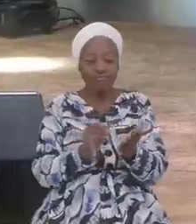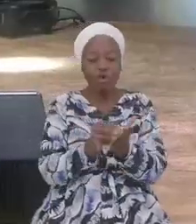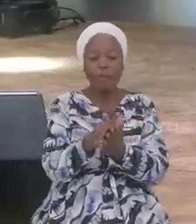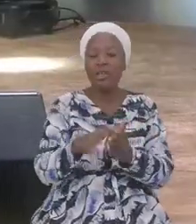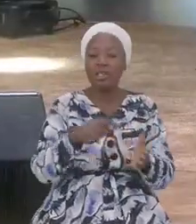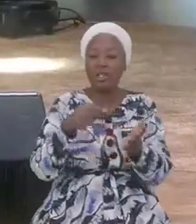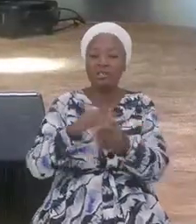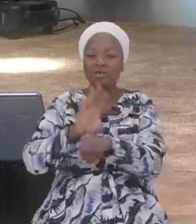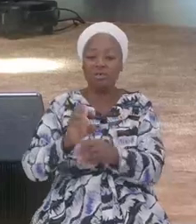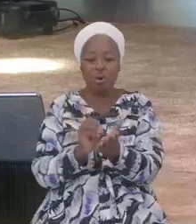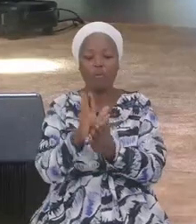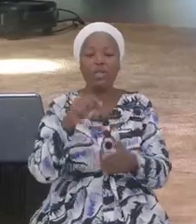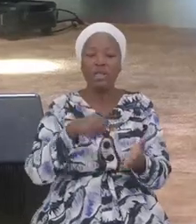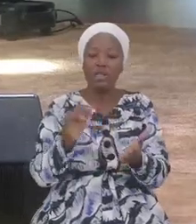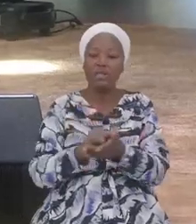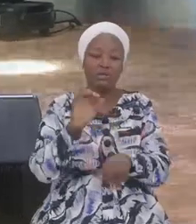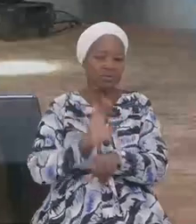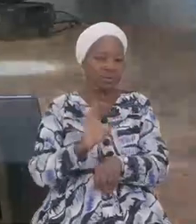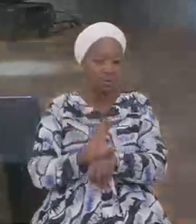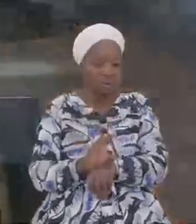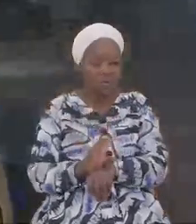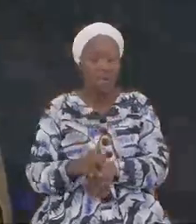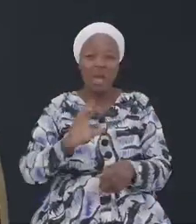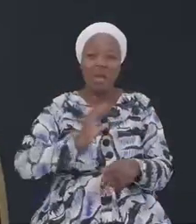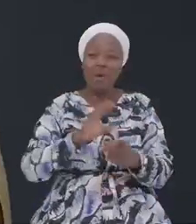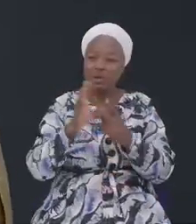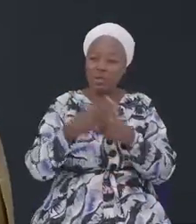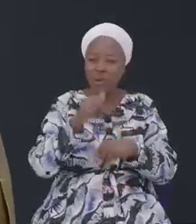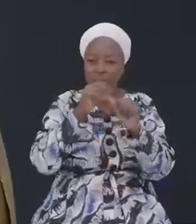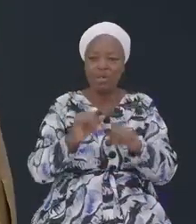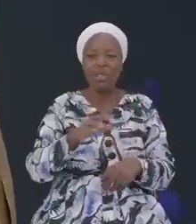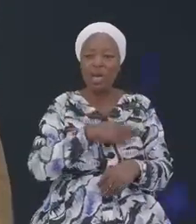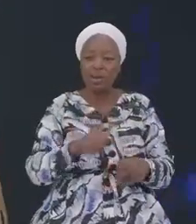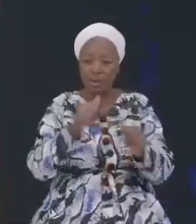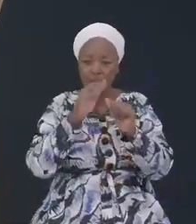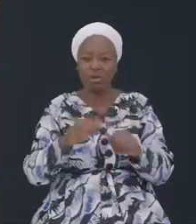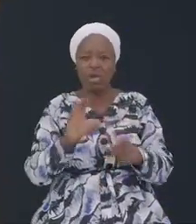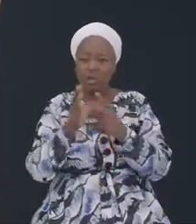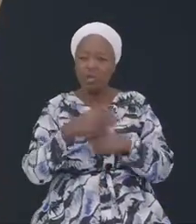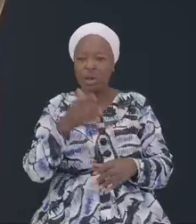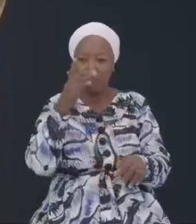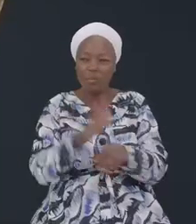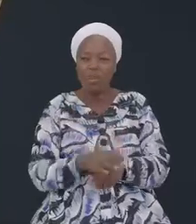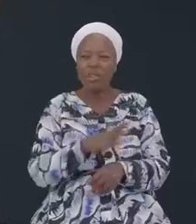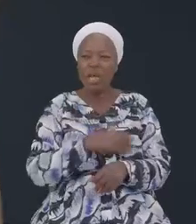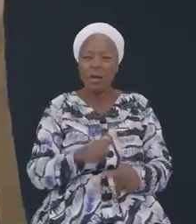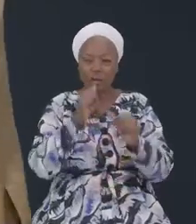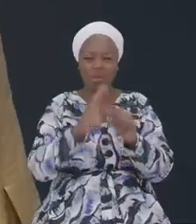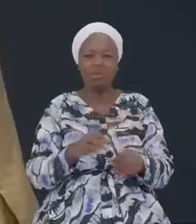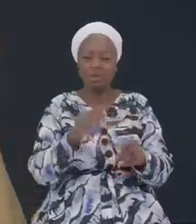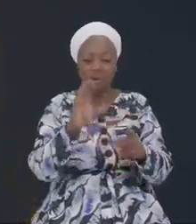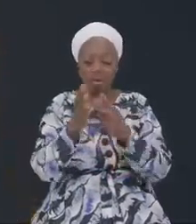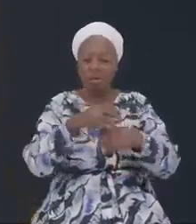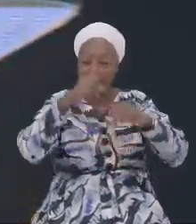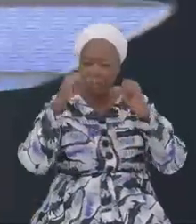copier cette église, copier telle autre église. Non, notre bénédiction est conditionnelle. C'est basé sur l'église, sur la